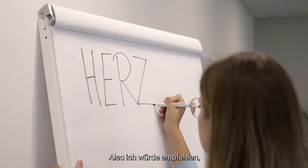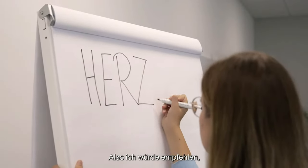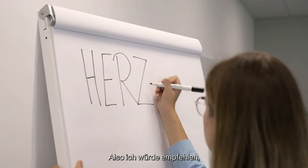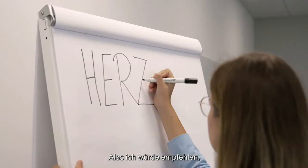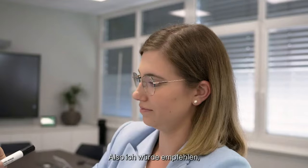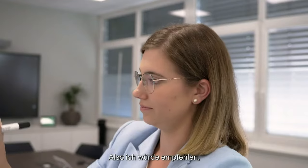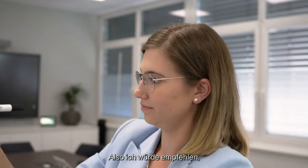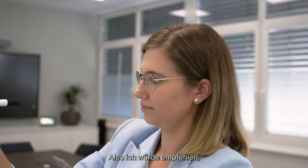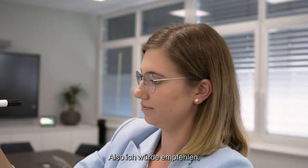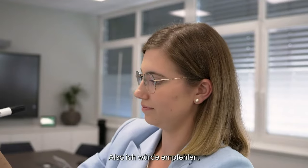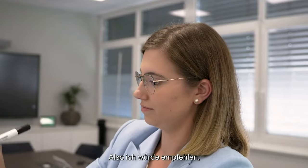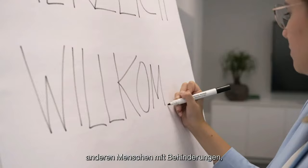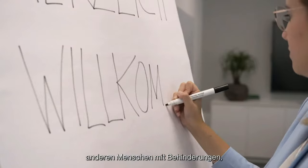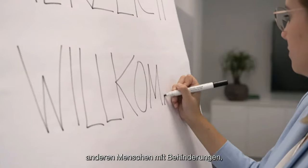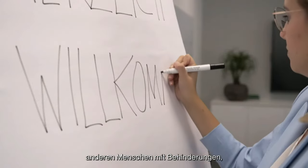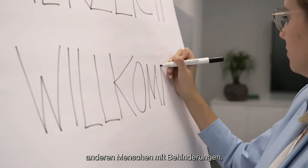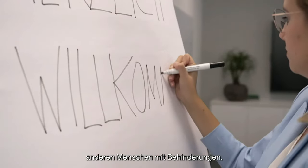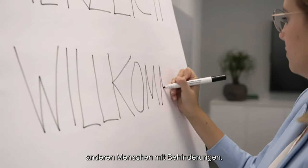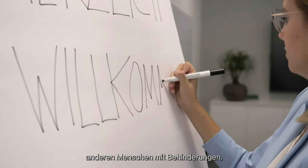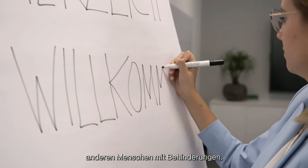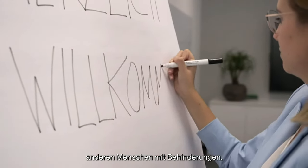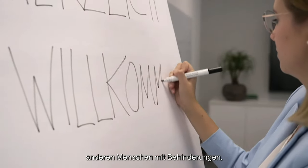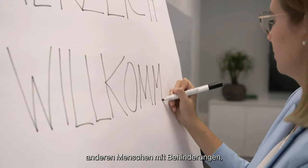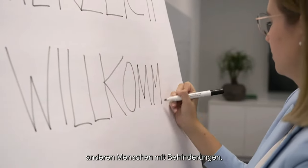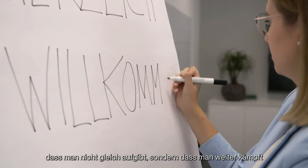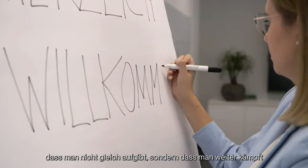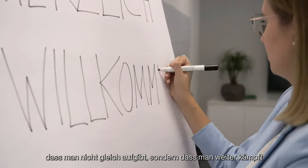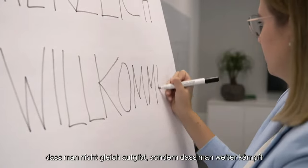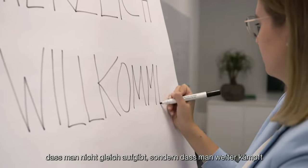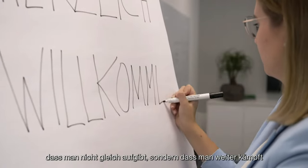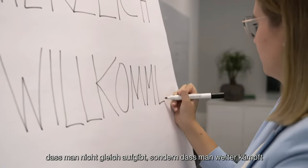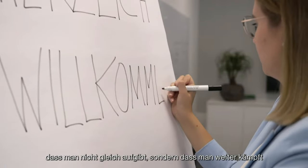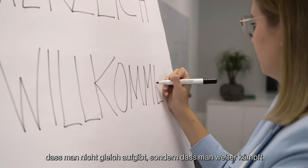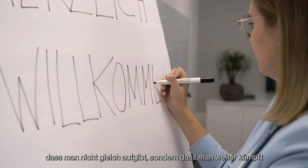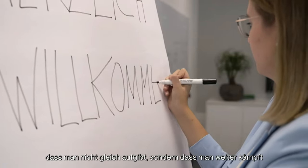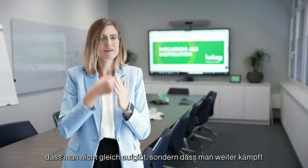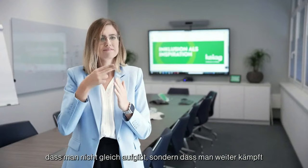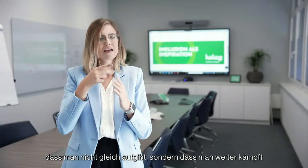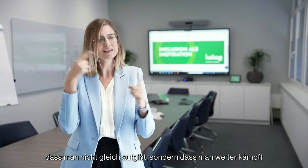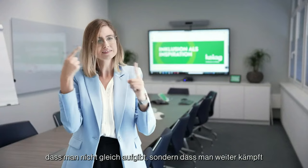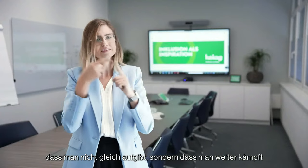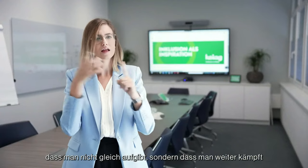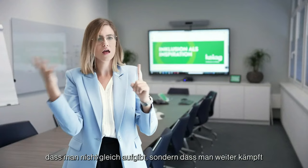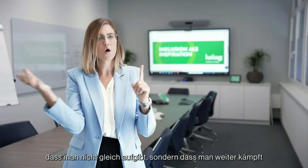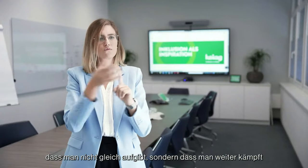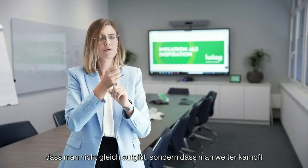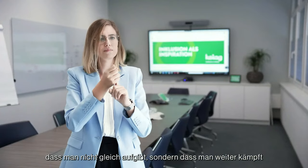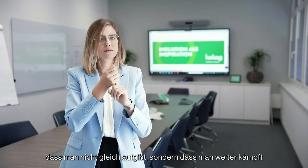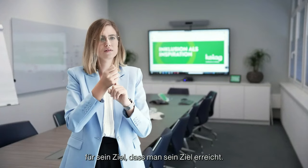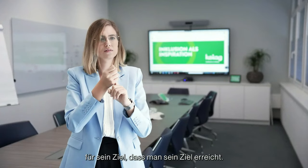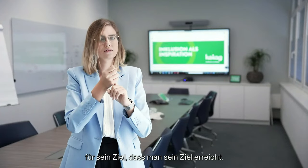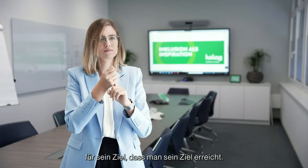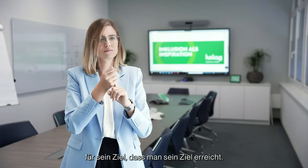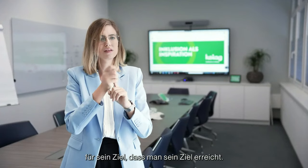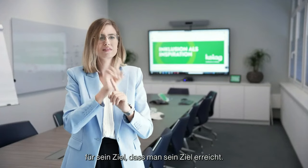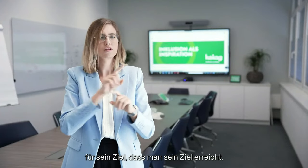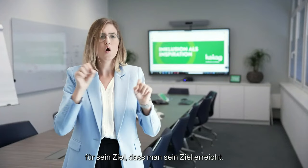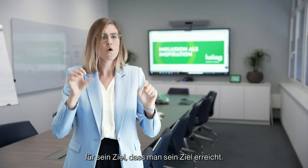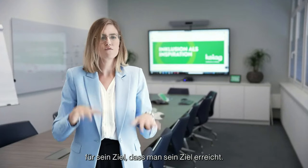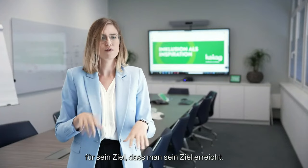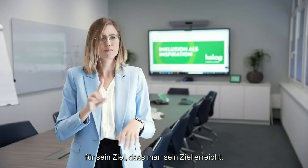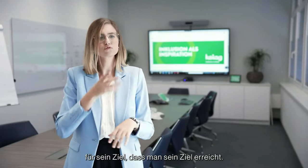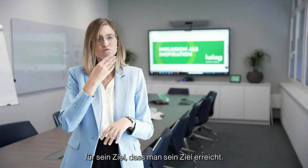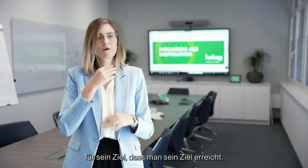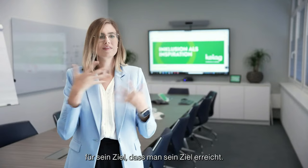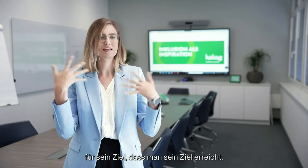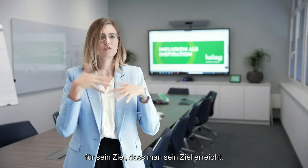Also ich würde empfehlen, anderen Menschen mit Behinderungen, dass man nicht gleich aufgibt, sondern dass man weiterkämpft für sein Ziel, dass man